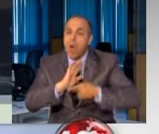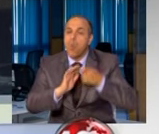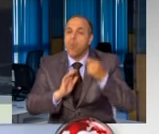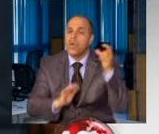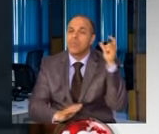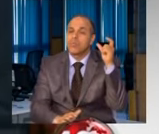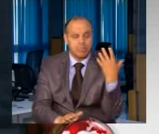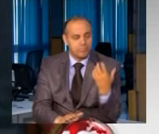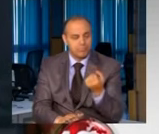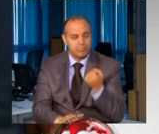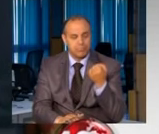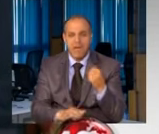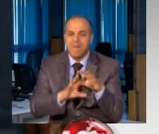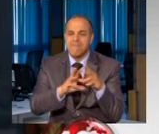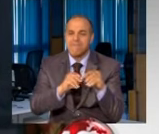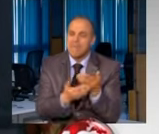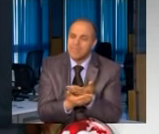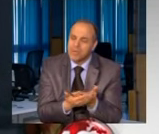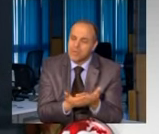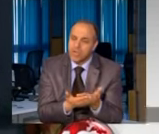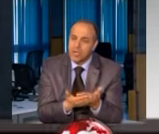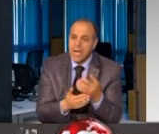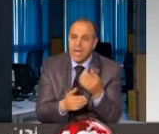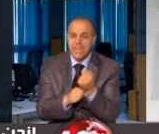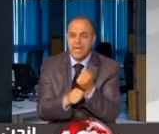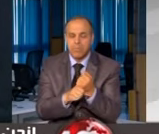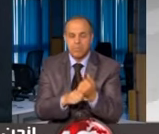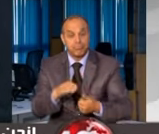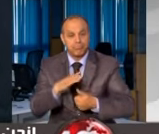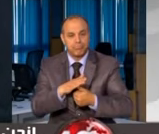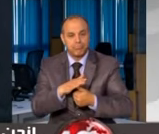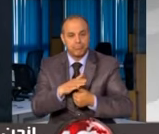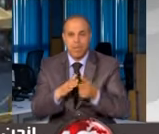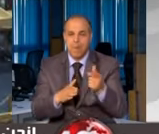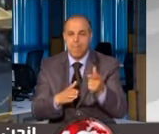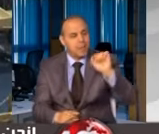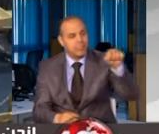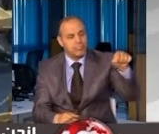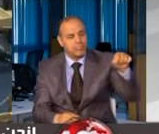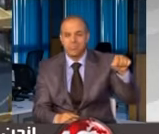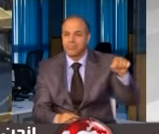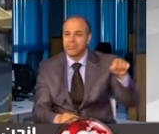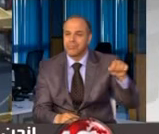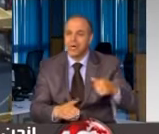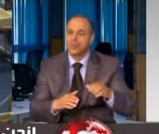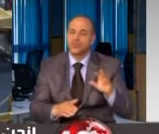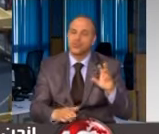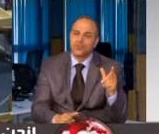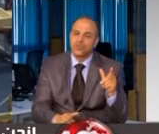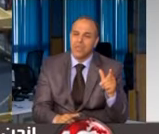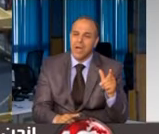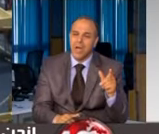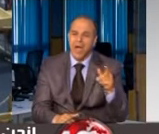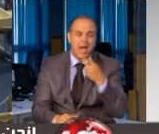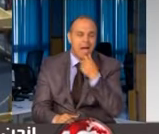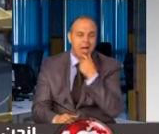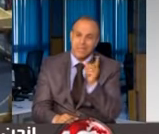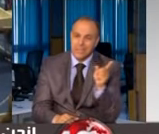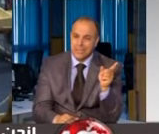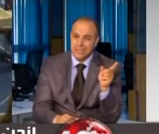مسلم ينحدر من أسرة بسيطة يشغل هذا المنصب بعد تغلبه على منافسه الرئيسي زاك